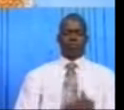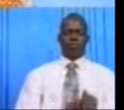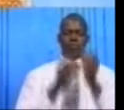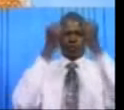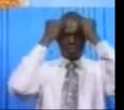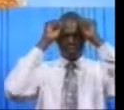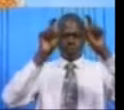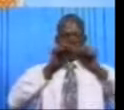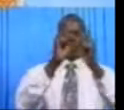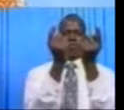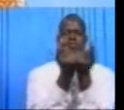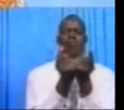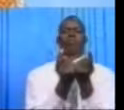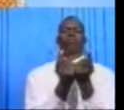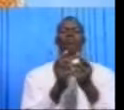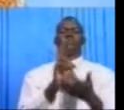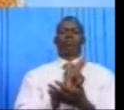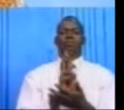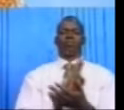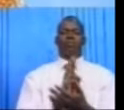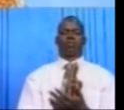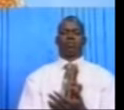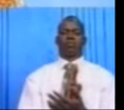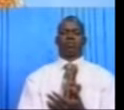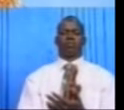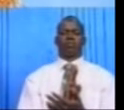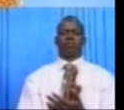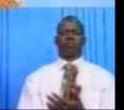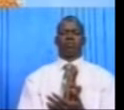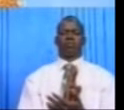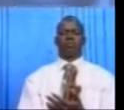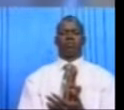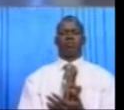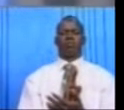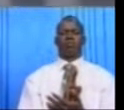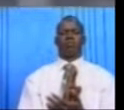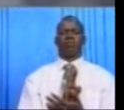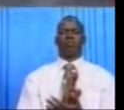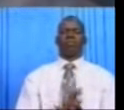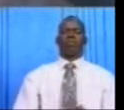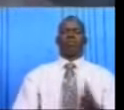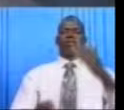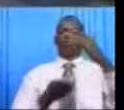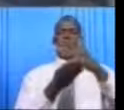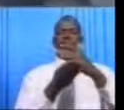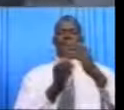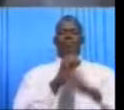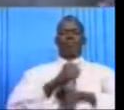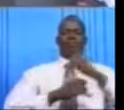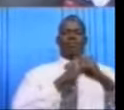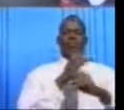président du groupe Idrissa Nassa. Le compte-rendu est de Karim Patrick Namwano. Coris Banque